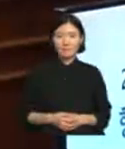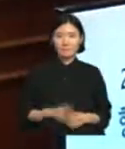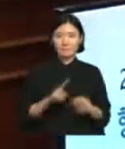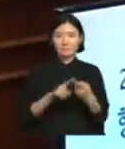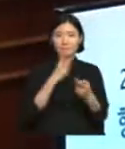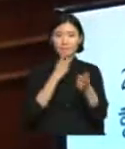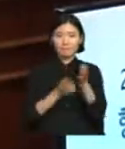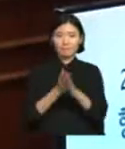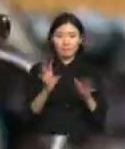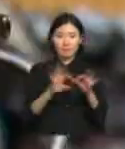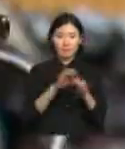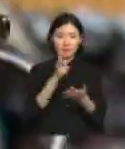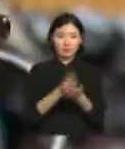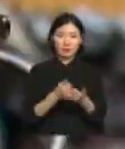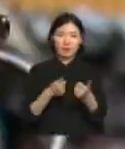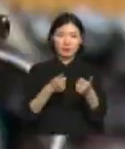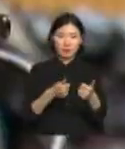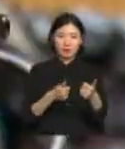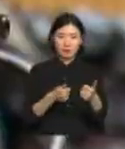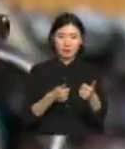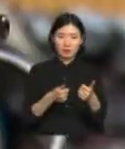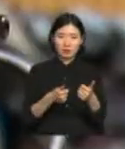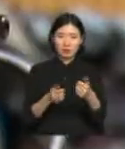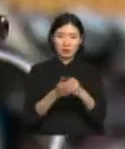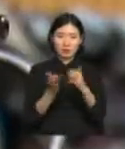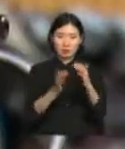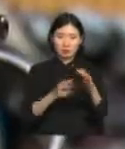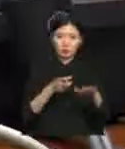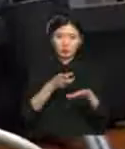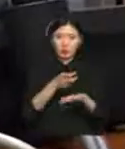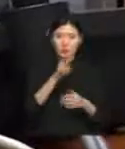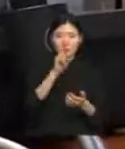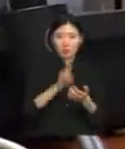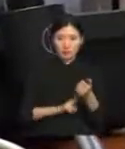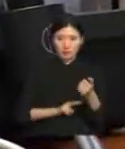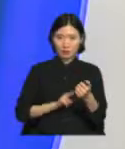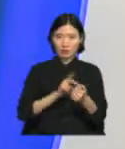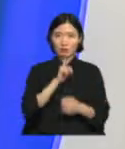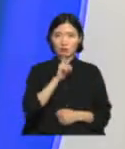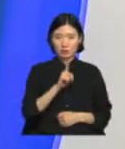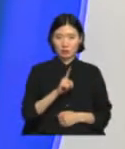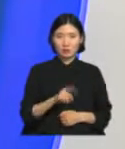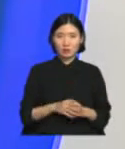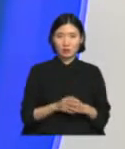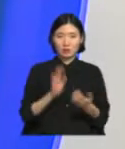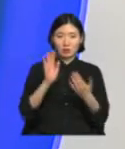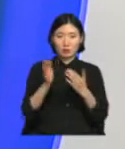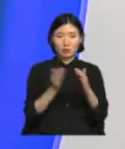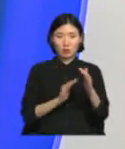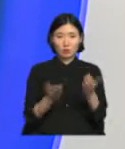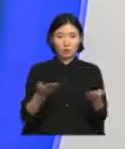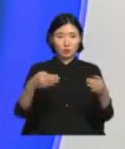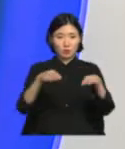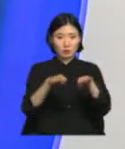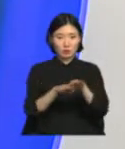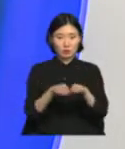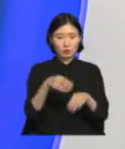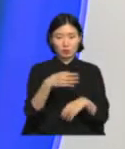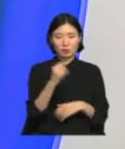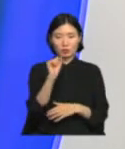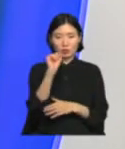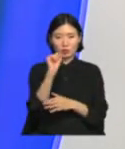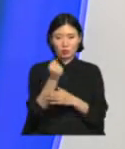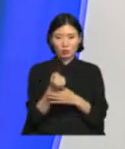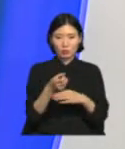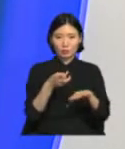대해 서울시는 관련법에 따라 관용 차량을 매각한 것이라고 해명했고요. 앞으로 공공기관에서 노후 관용